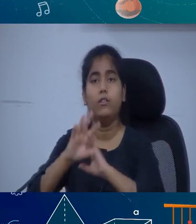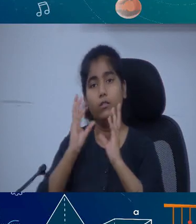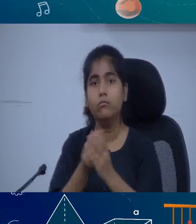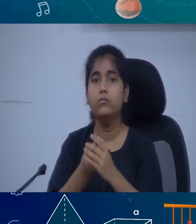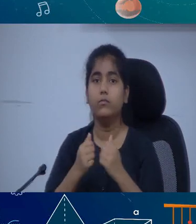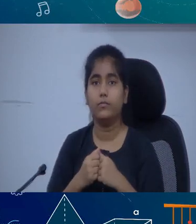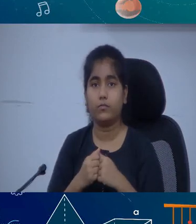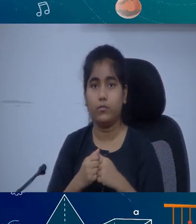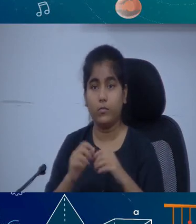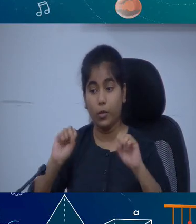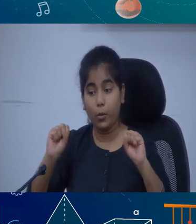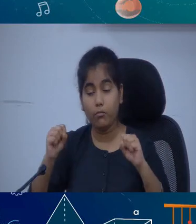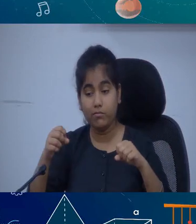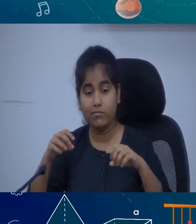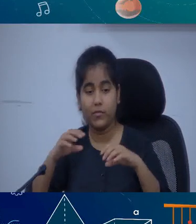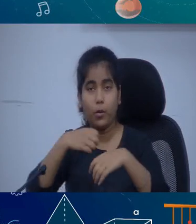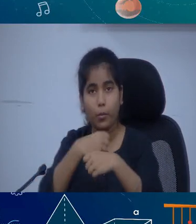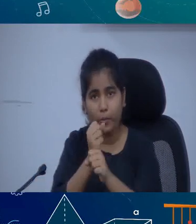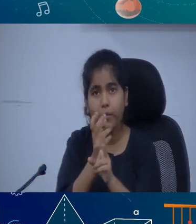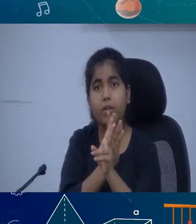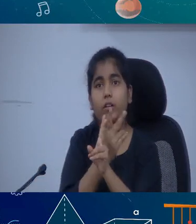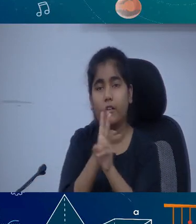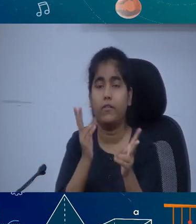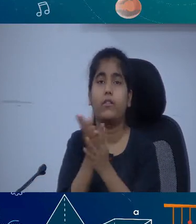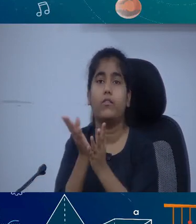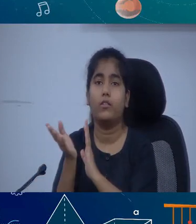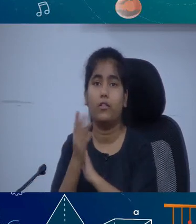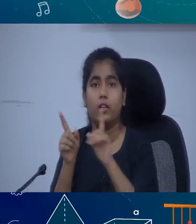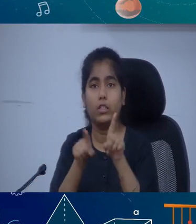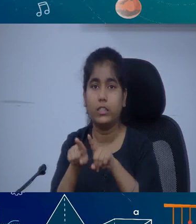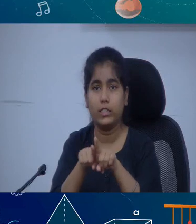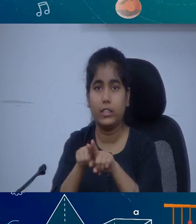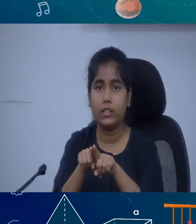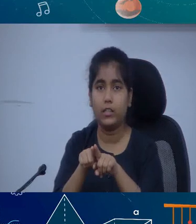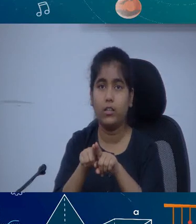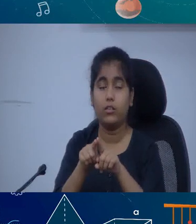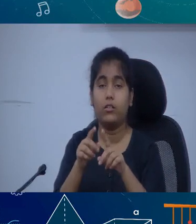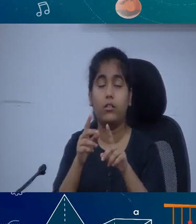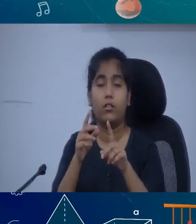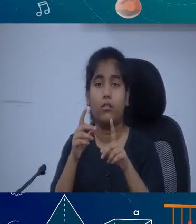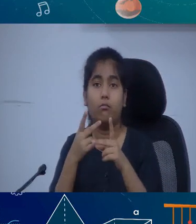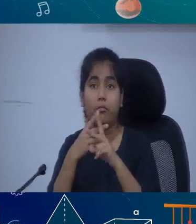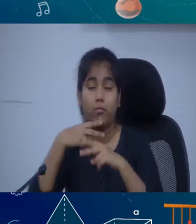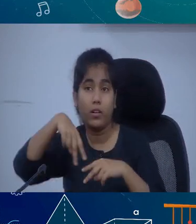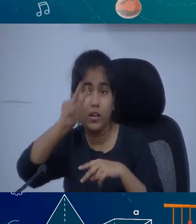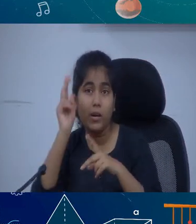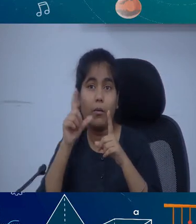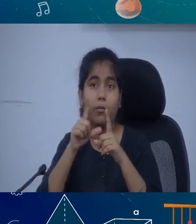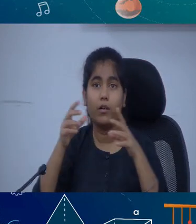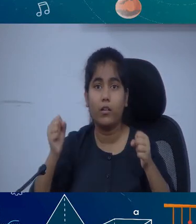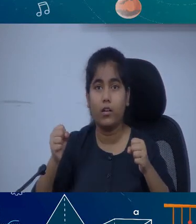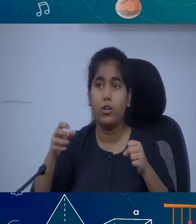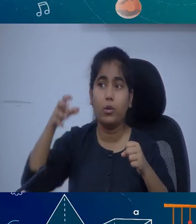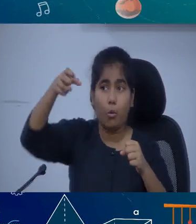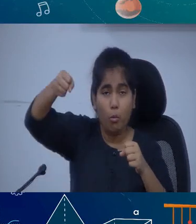वो एक वृद्ध हो, चाहे वो एक गर्भवती महिला हो या कोई दिव्यांगजन हो. उसको भी बनाने के अलग अलग तरीके हैं, जैसे